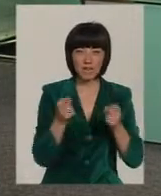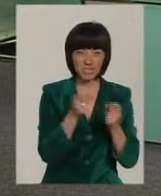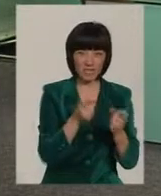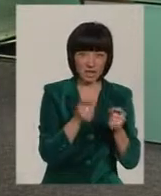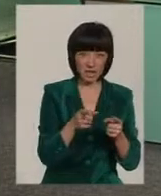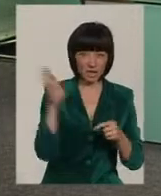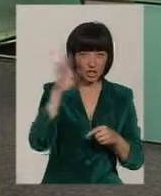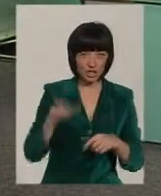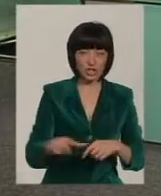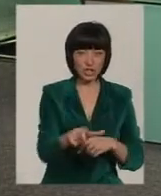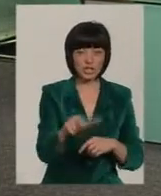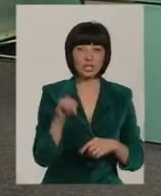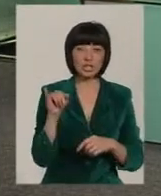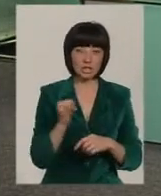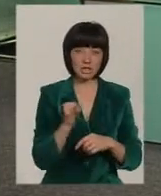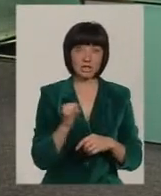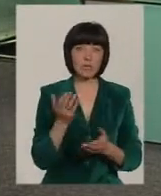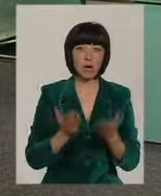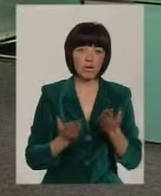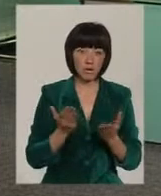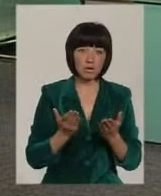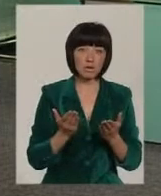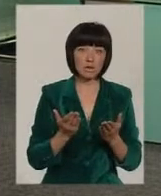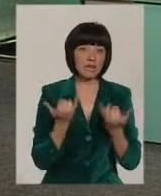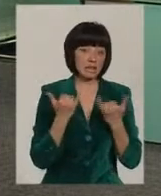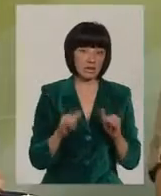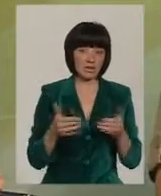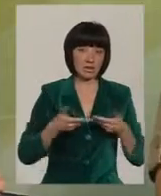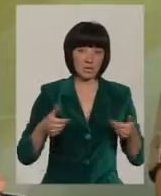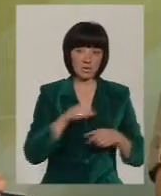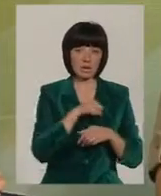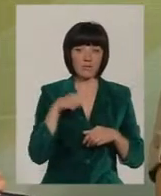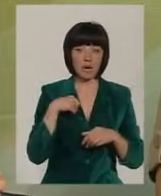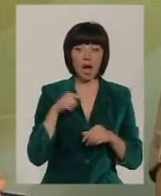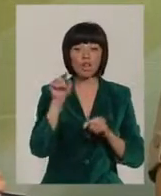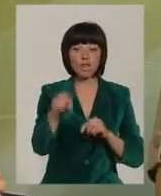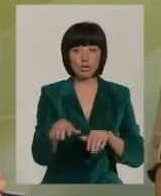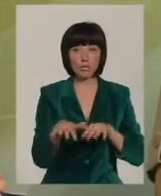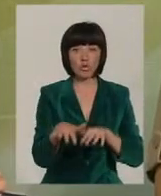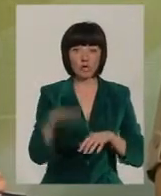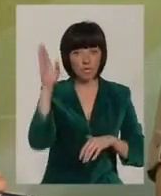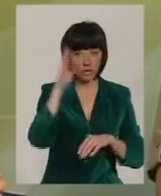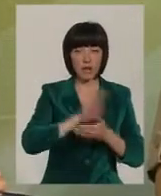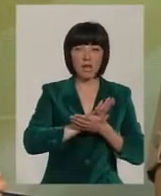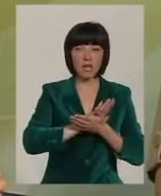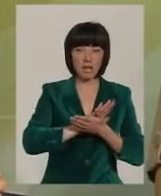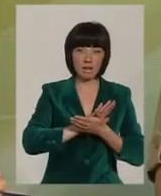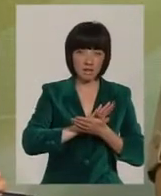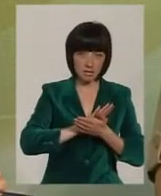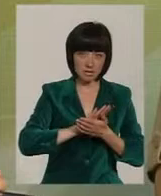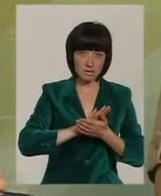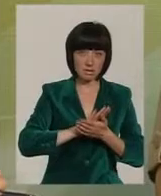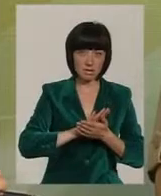І вже, мабуть, дивно нам самим було це бачити, але нижче по течії вода яскраво, так видно було,